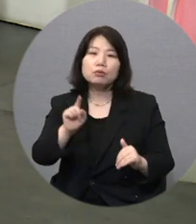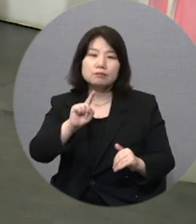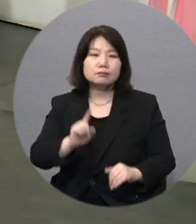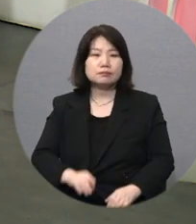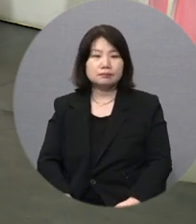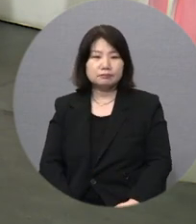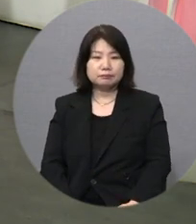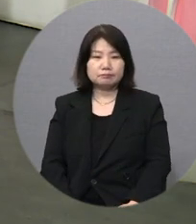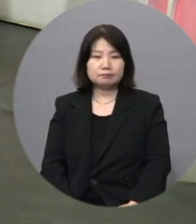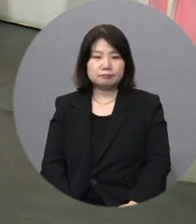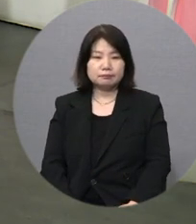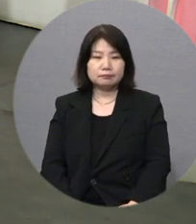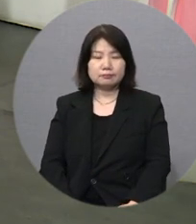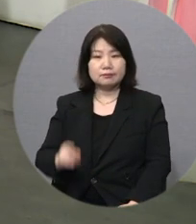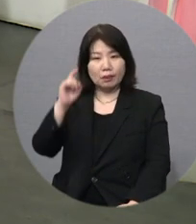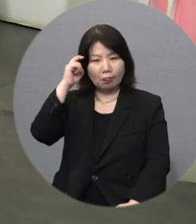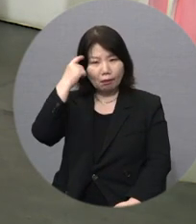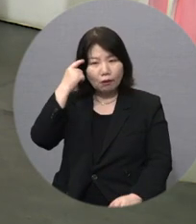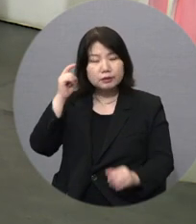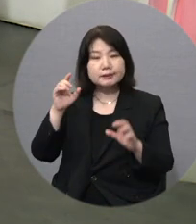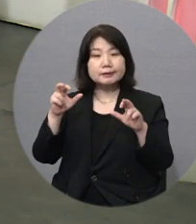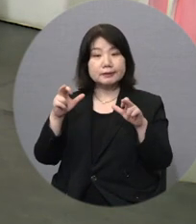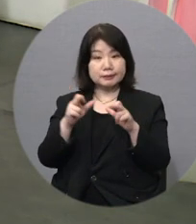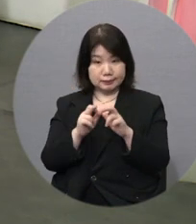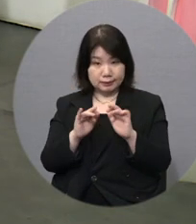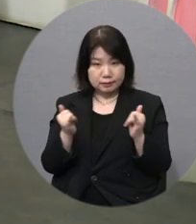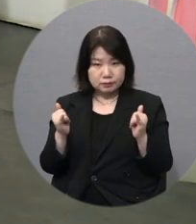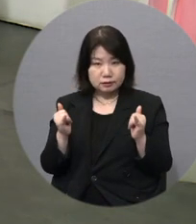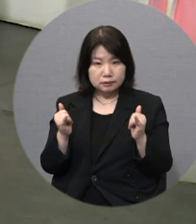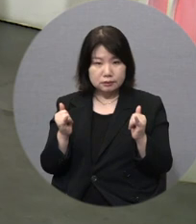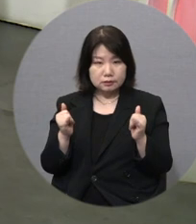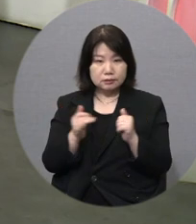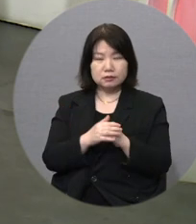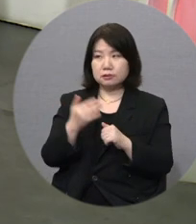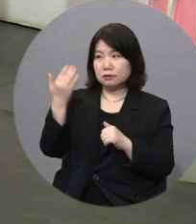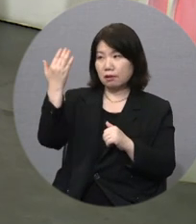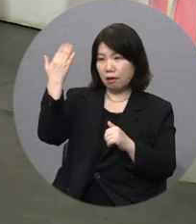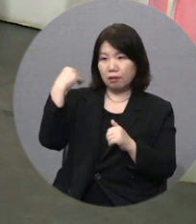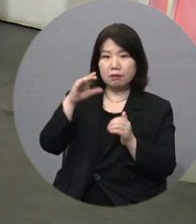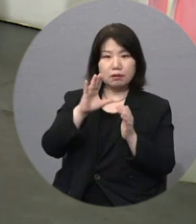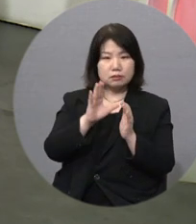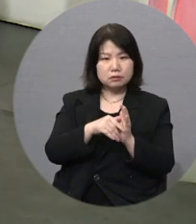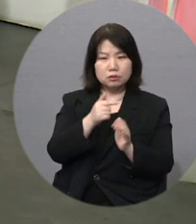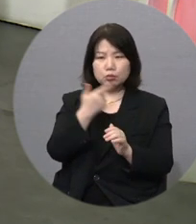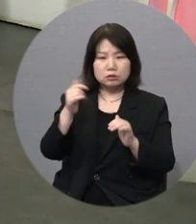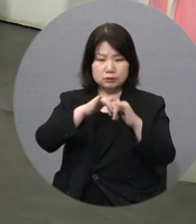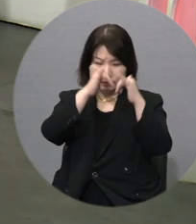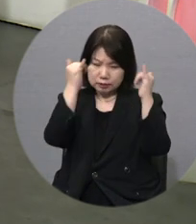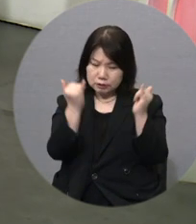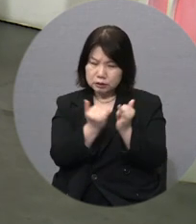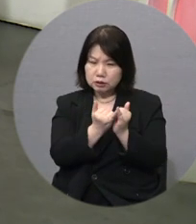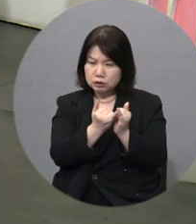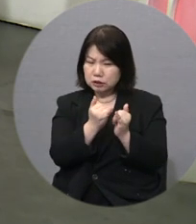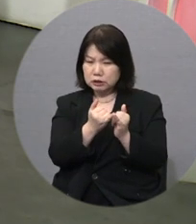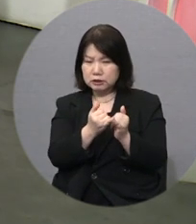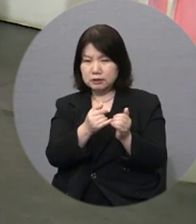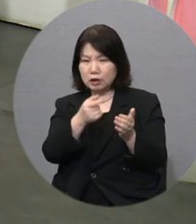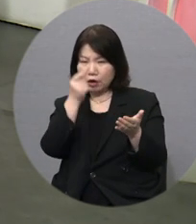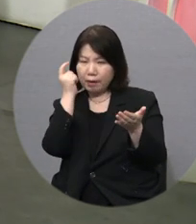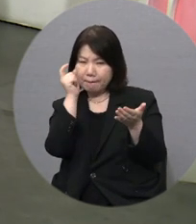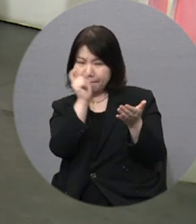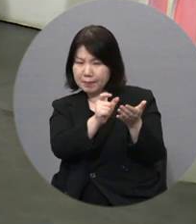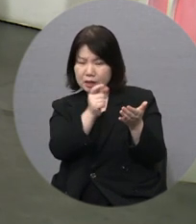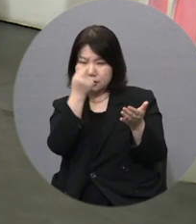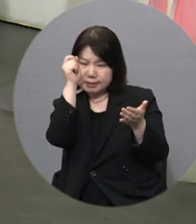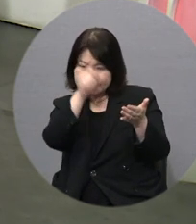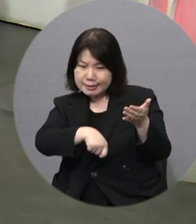주세요네 자신 장애인들은 지난 시간 동안 너무 많이 사회적으로 낙인 시키고